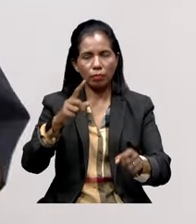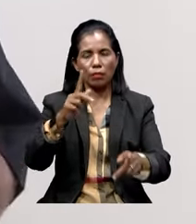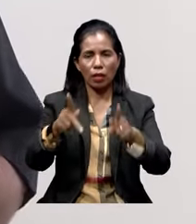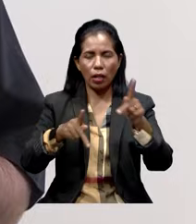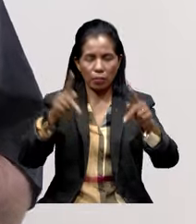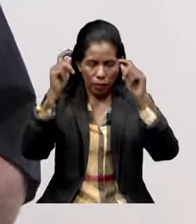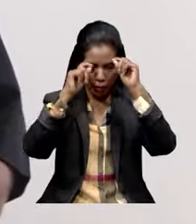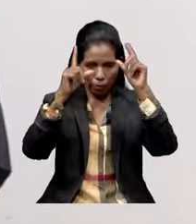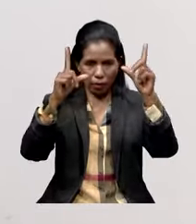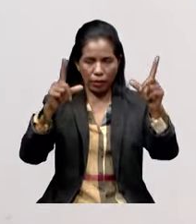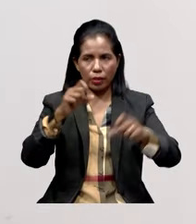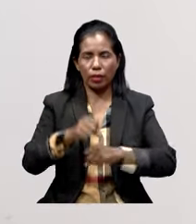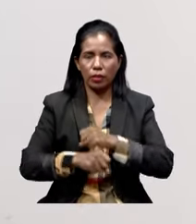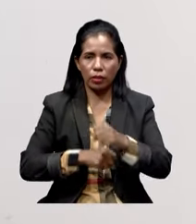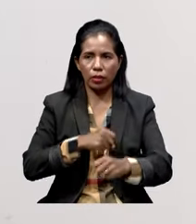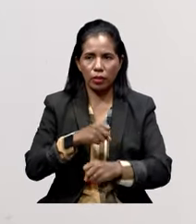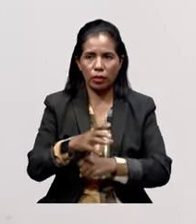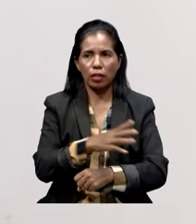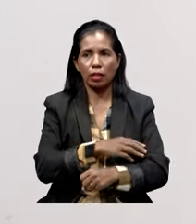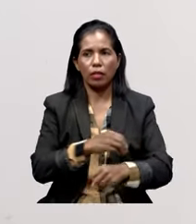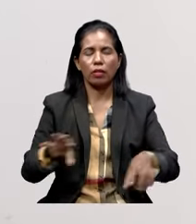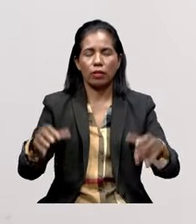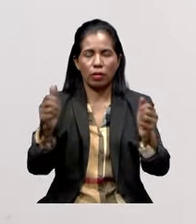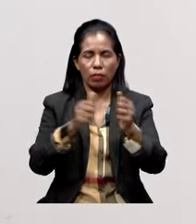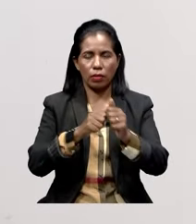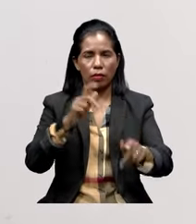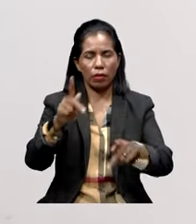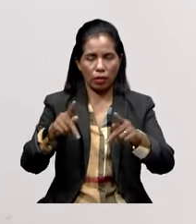Timor-Leste, kerja dengan pemerintah Timor-Leste